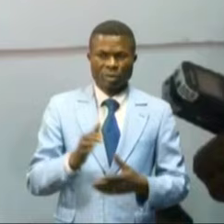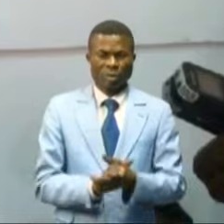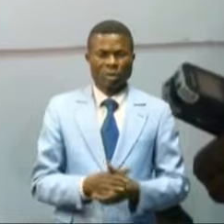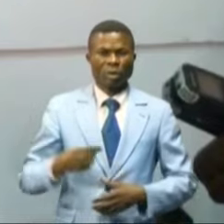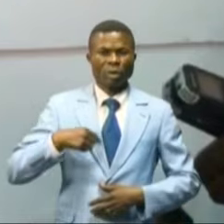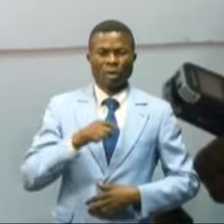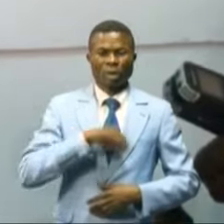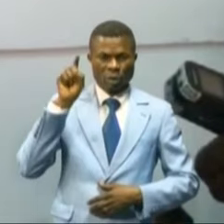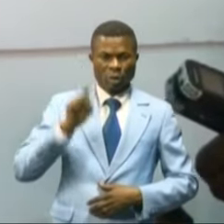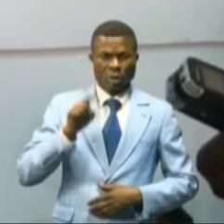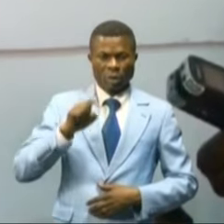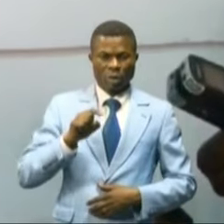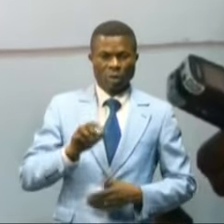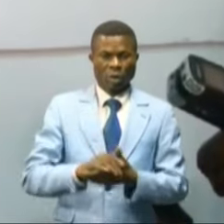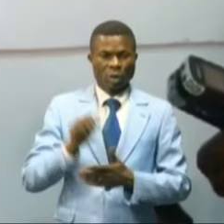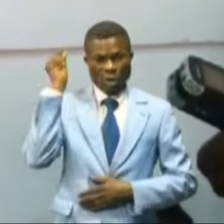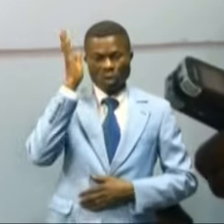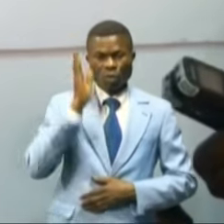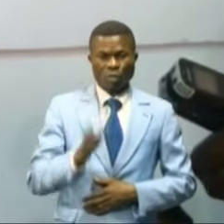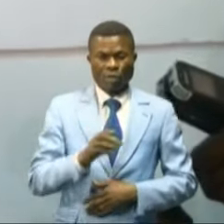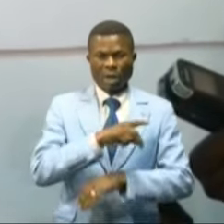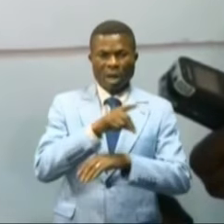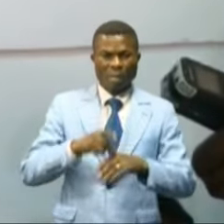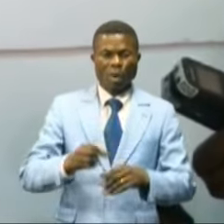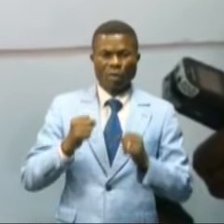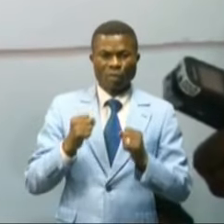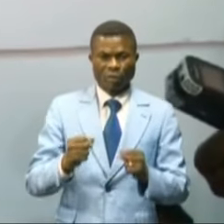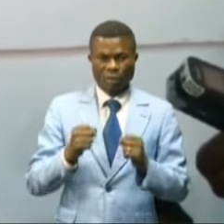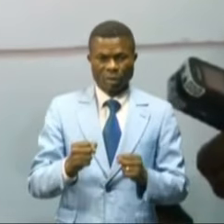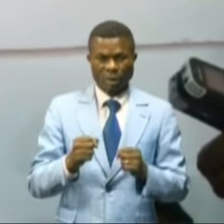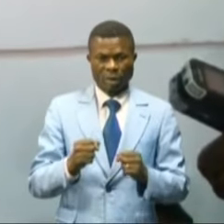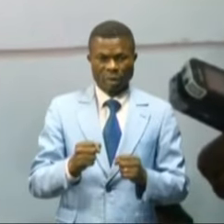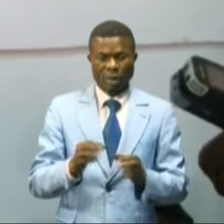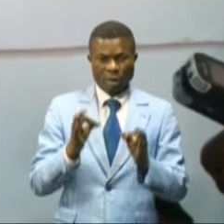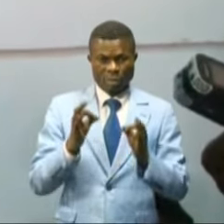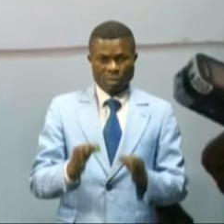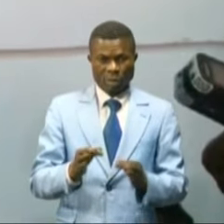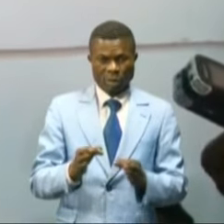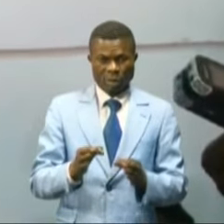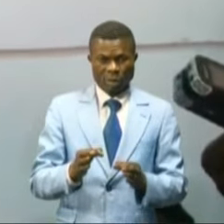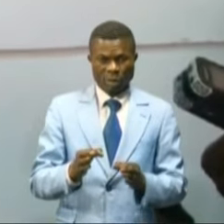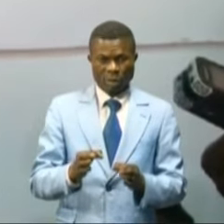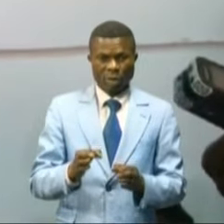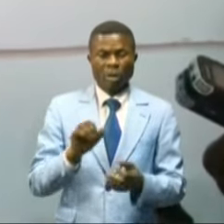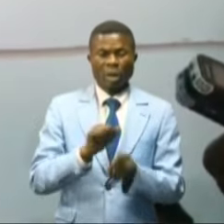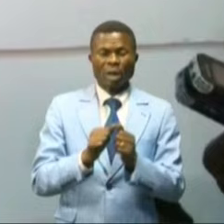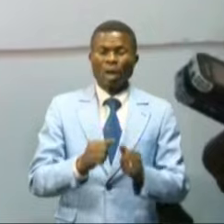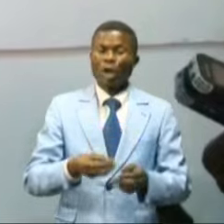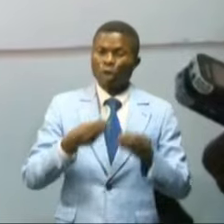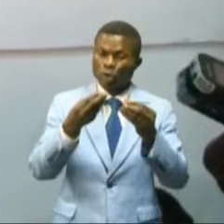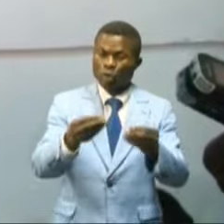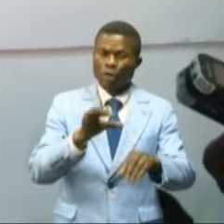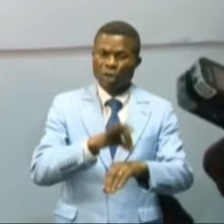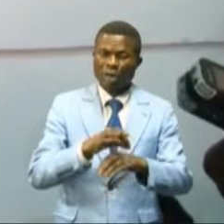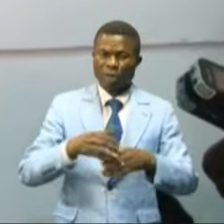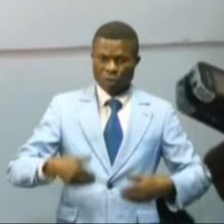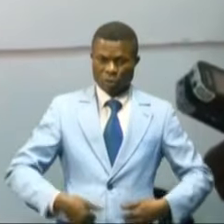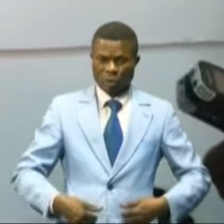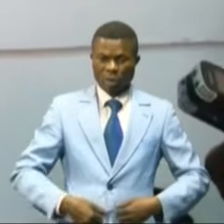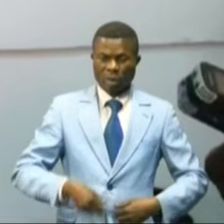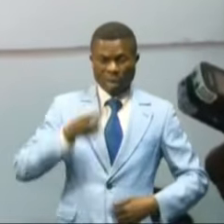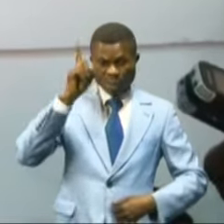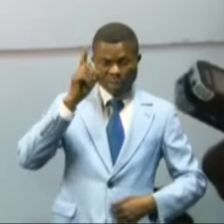un gouvernement provincial fort, capable de garantir le respect des droits de la jeunesse. Le principal